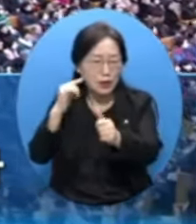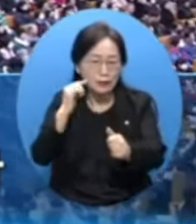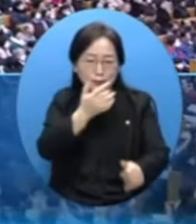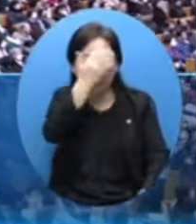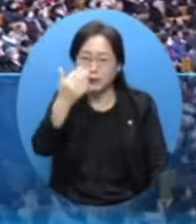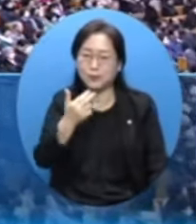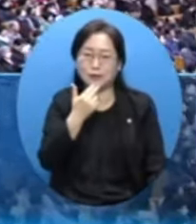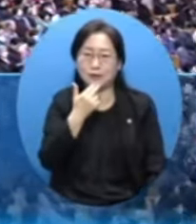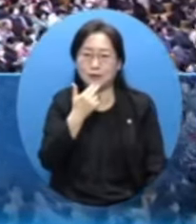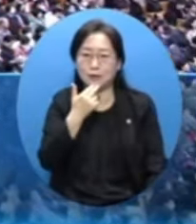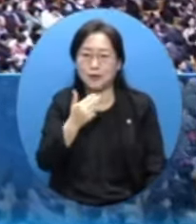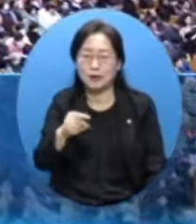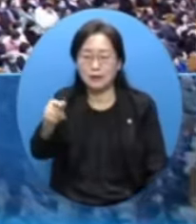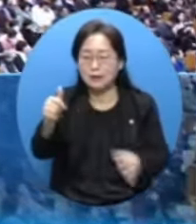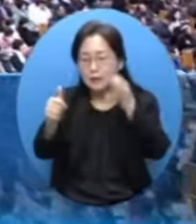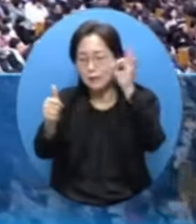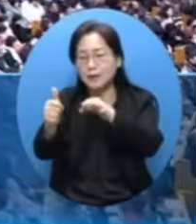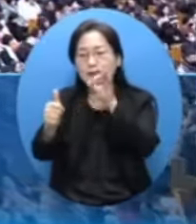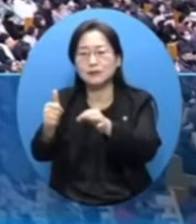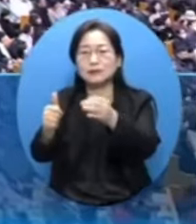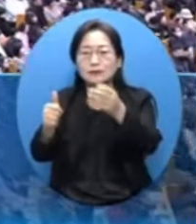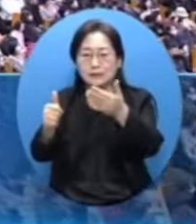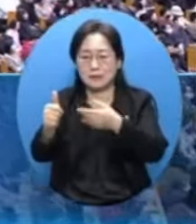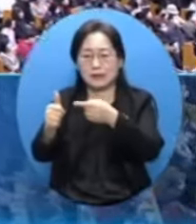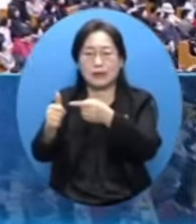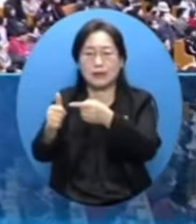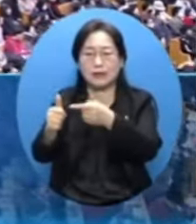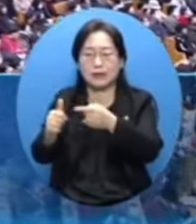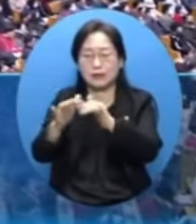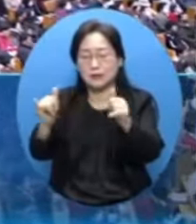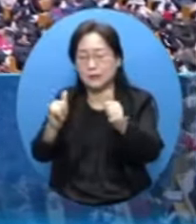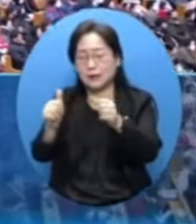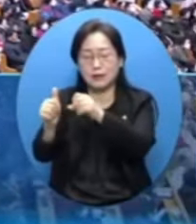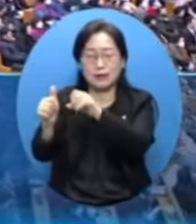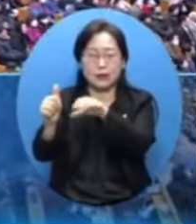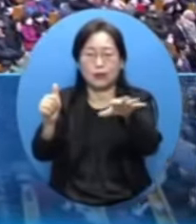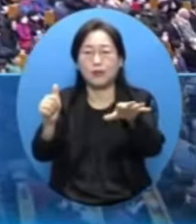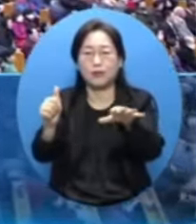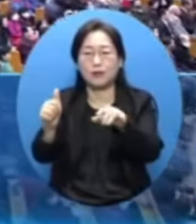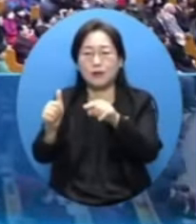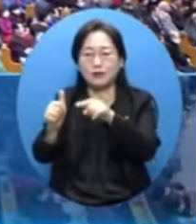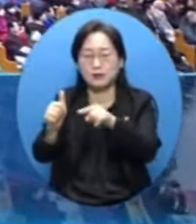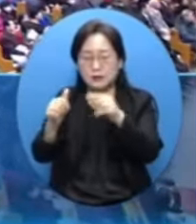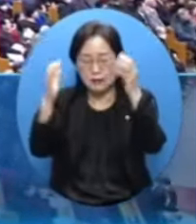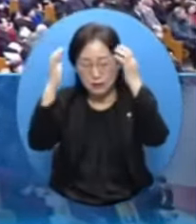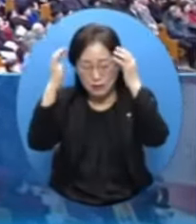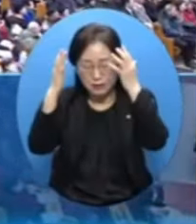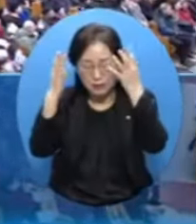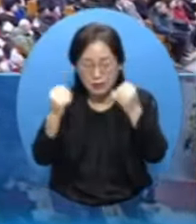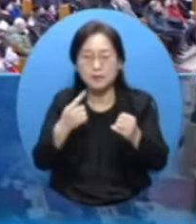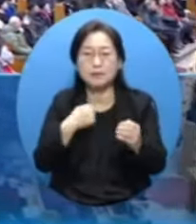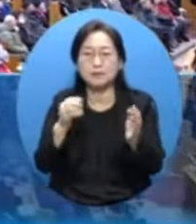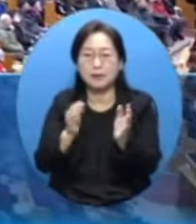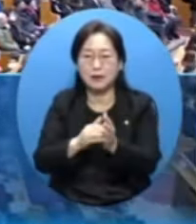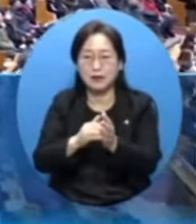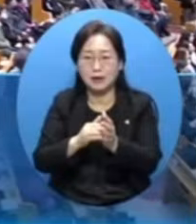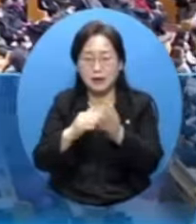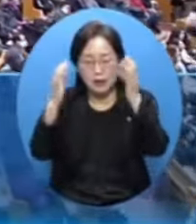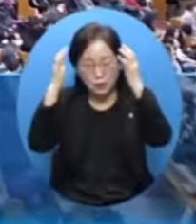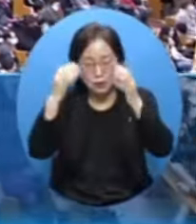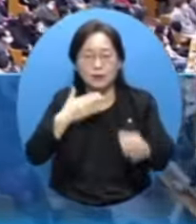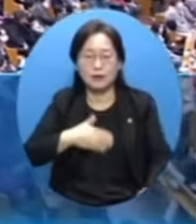없도다 그는 멸치를 받아 사람들에게 버림 받았으며 간고를 많이 겪었으며 즐거을 아는